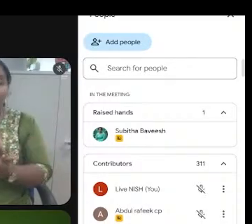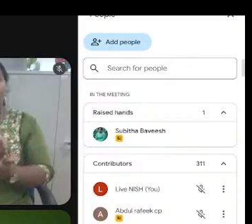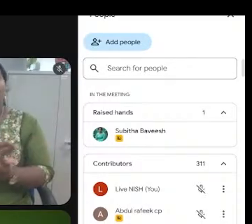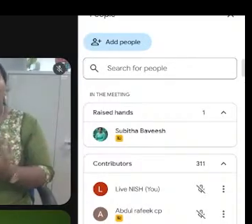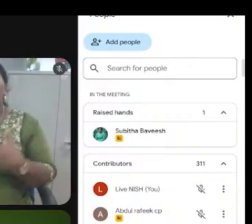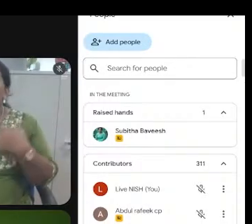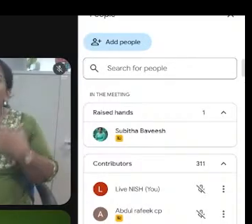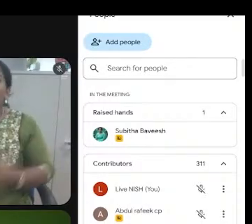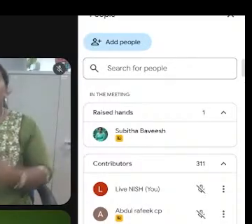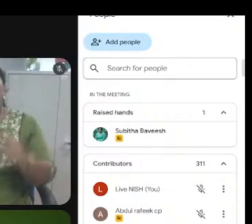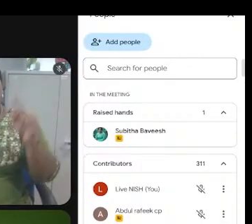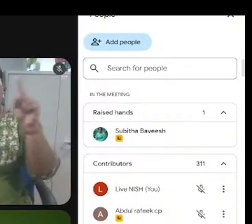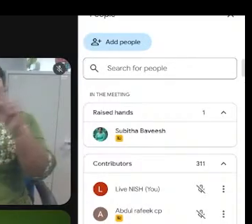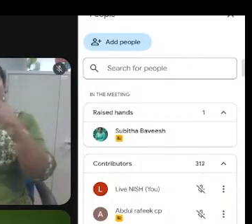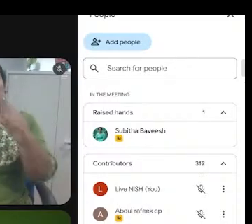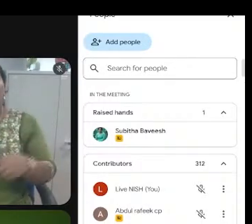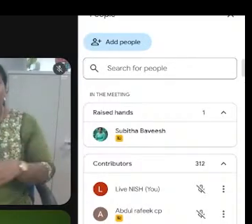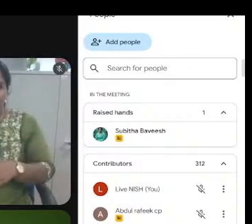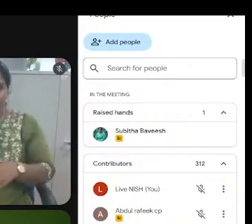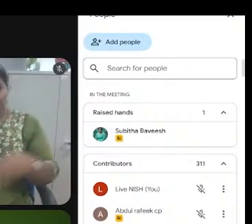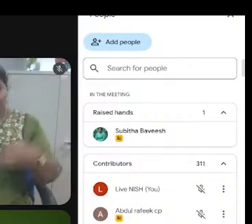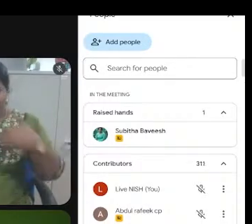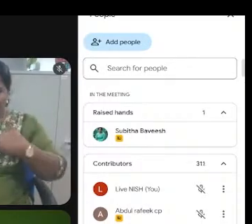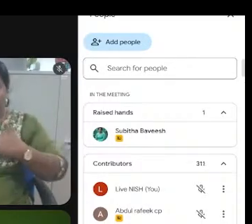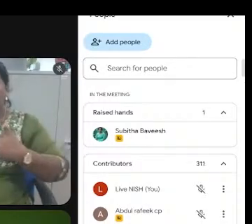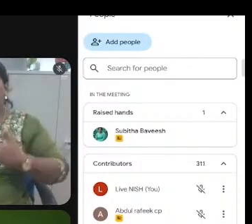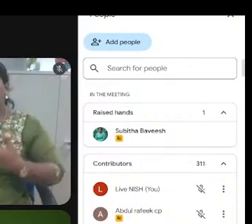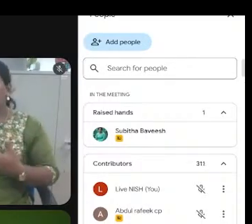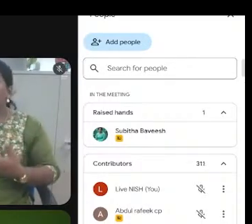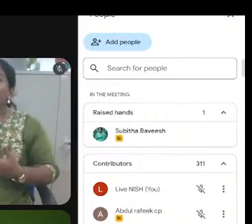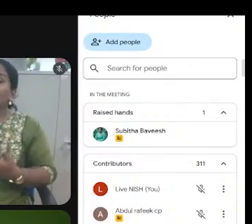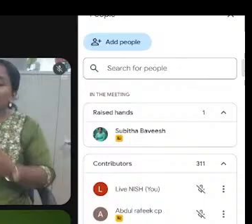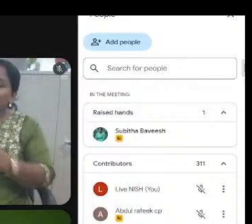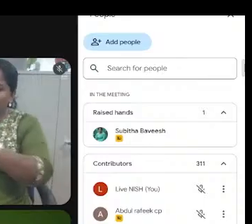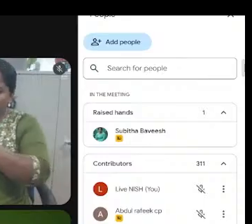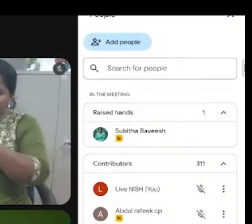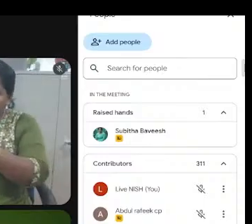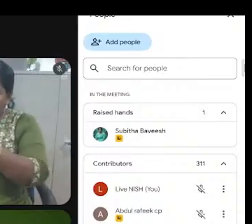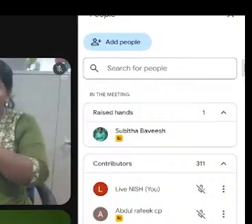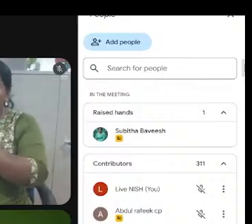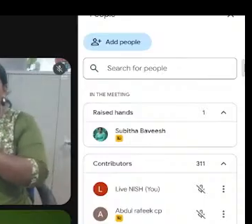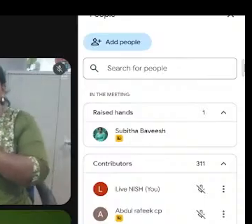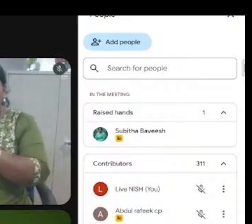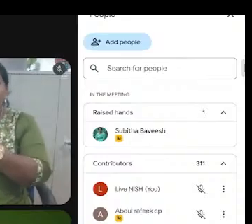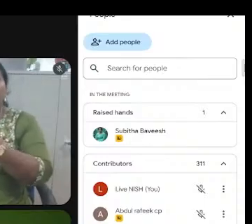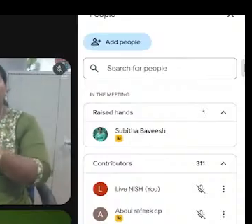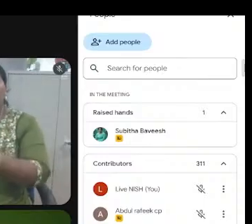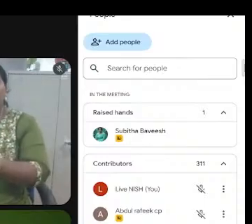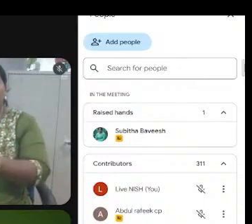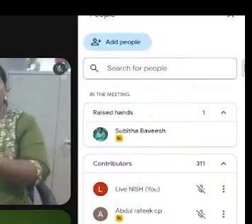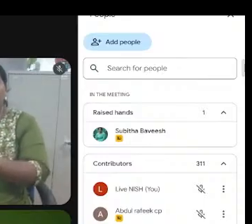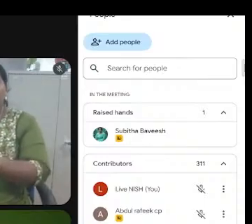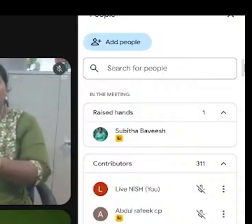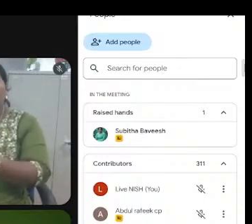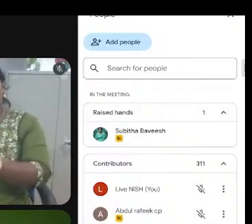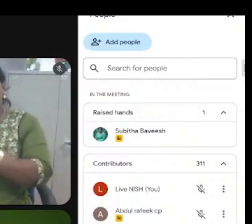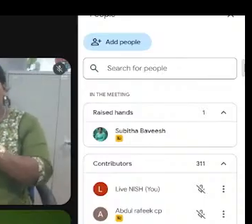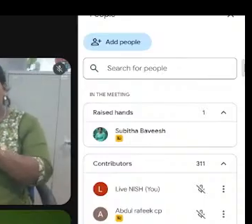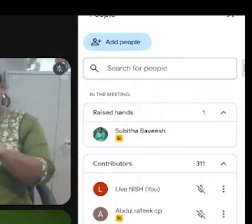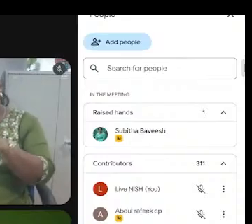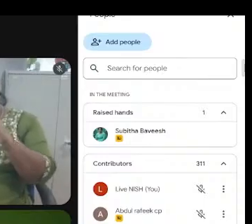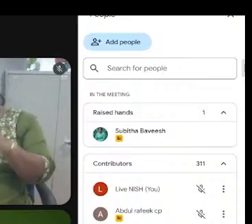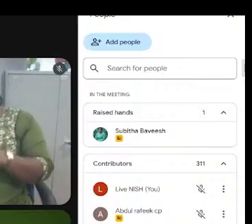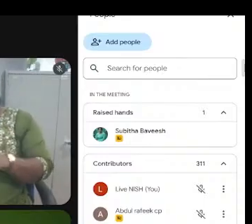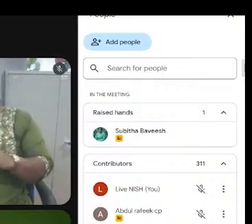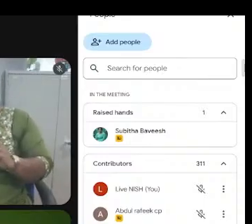മെയ്ഡാണ് കുട്ടിയെ നോക്കുന്നുണ്ടെങ്കിൽ അവർക്കൊരു അവയർനെസ് ക്രിയേറ്റ് ചെയ്യുക. പിന്നെ കുറച്ച് സമയം കാണിക്കുന്നത് തന്നെ ഞാൻ നേരത്തെ പറഞ്ഞതുപോലെ ഒരു ഇന്ററാക്റ്റീവ് സ്ക്രീൻ ടൈം പ്രാക്ടീസ്